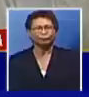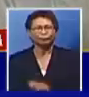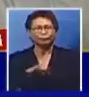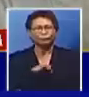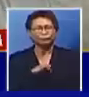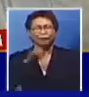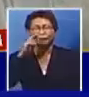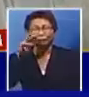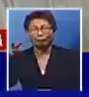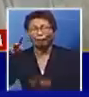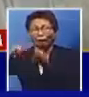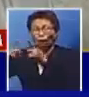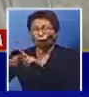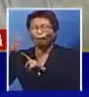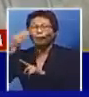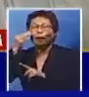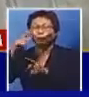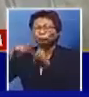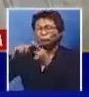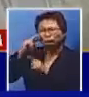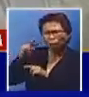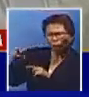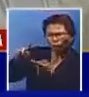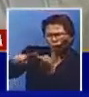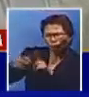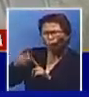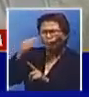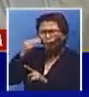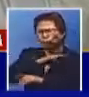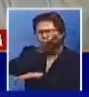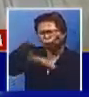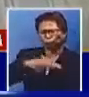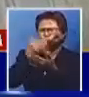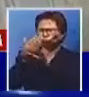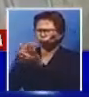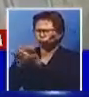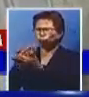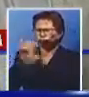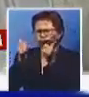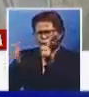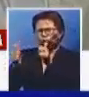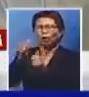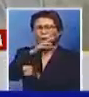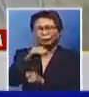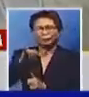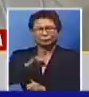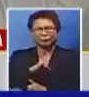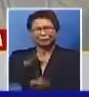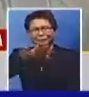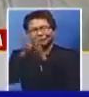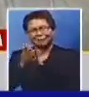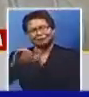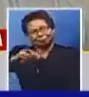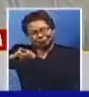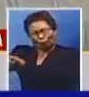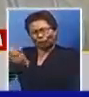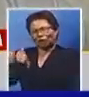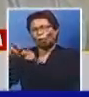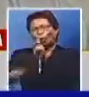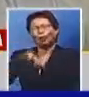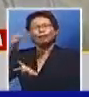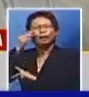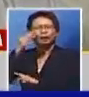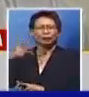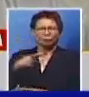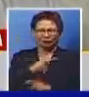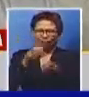nampak kawan-kawan Melayu lokal, semua orang baik sangat. So saya jadi kawan dengan dia orang, kita